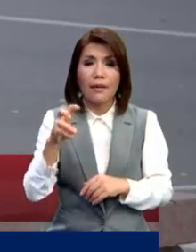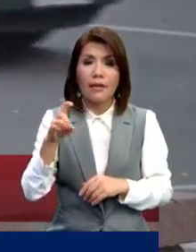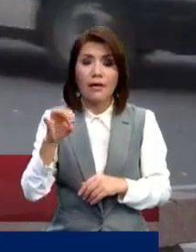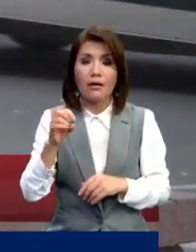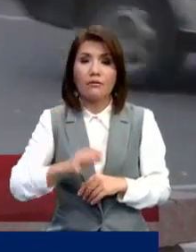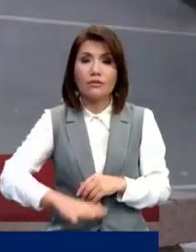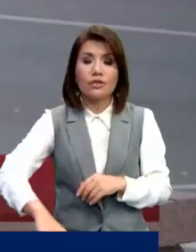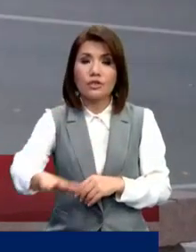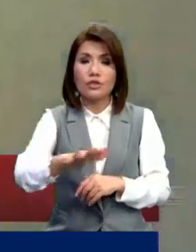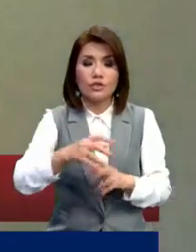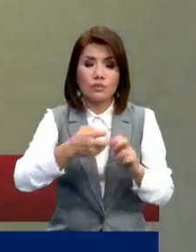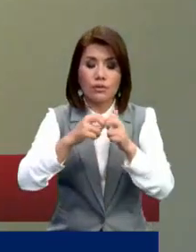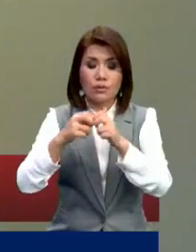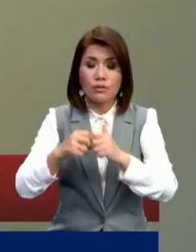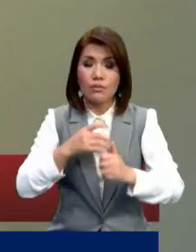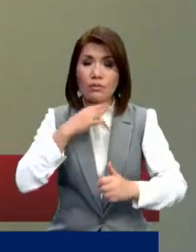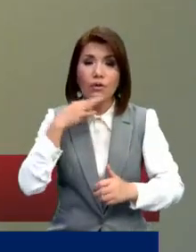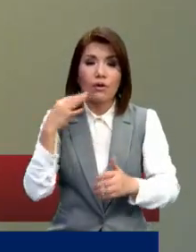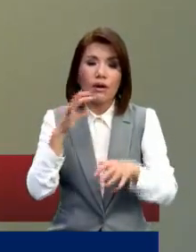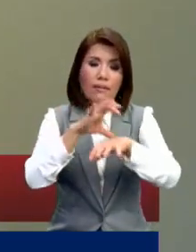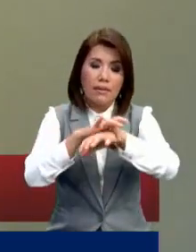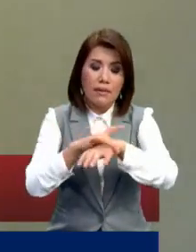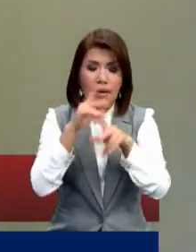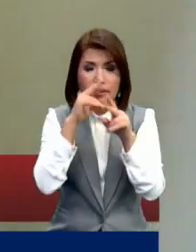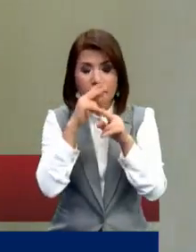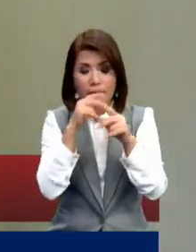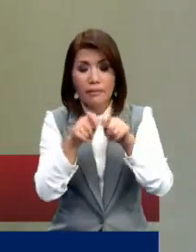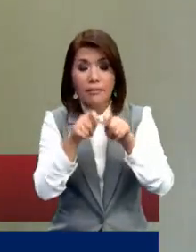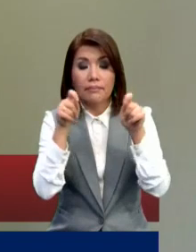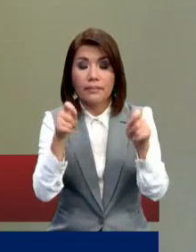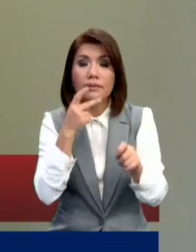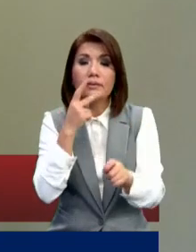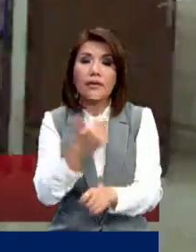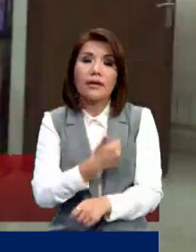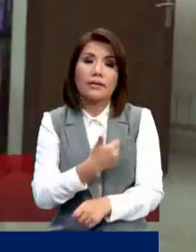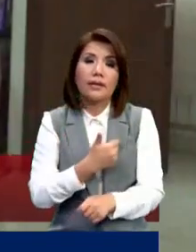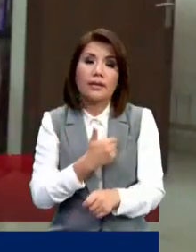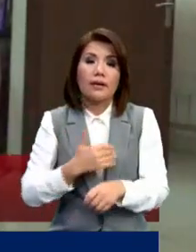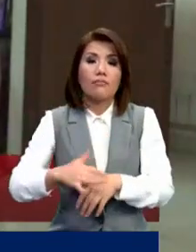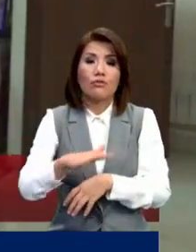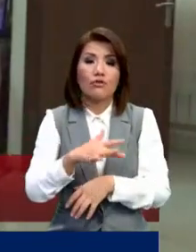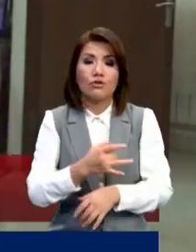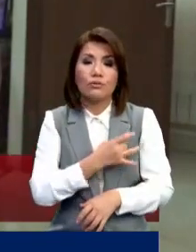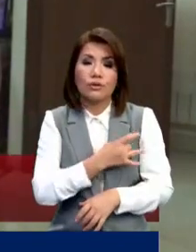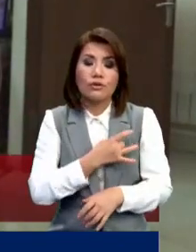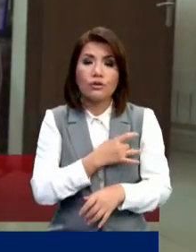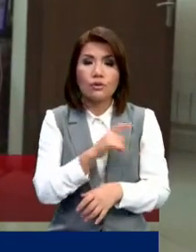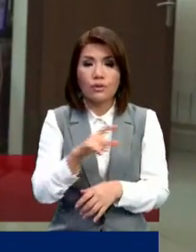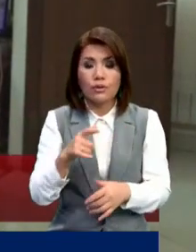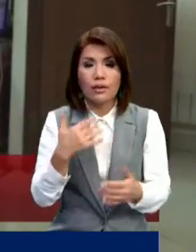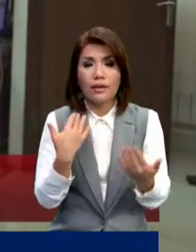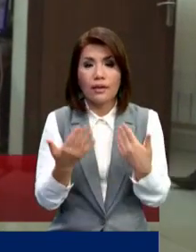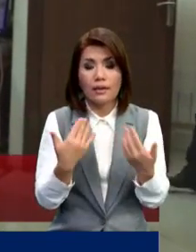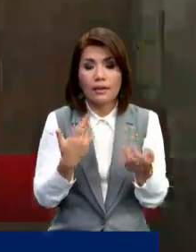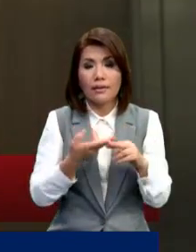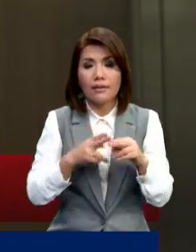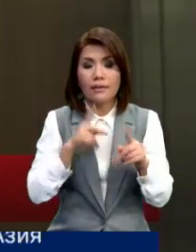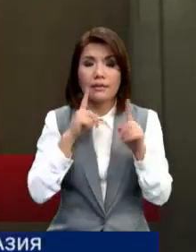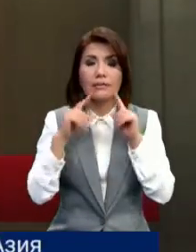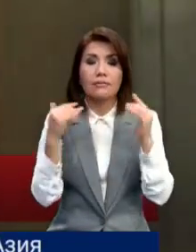аймақтағы біраз былықтың бетін ашып айтқылары келген. Бизнес өкілдері мен тұрғындардың көкейтесті мәселелері талқыланатын жиынға